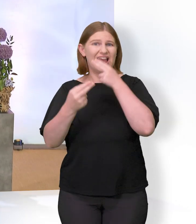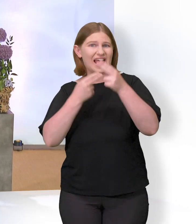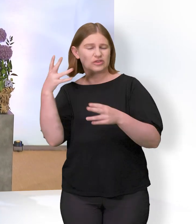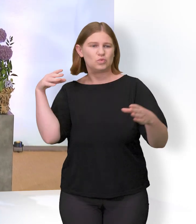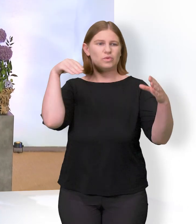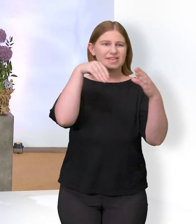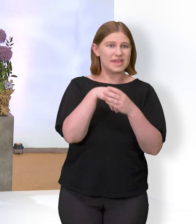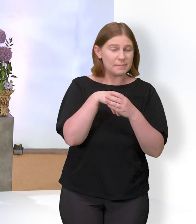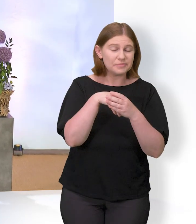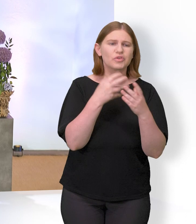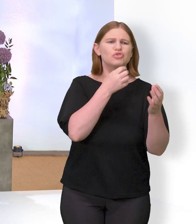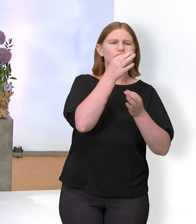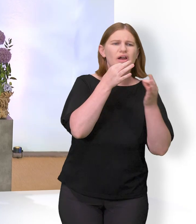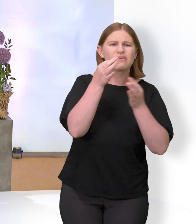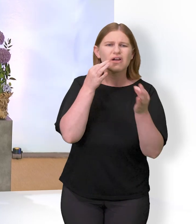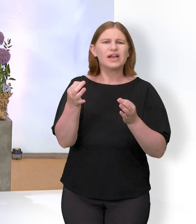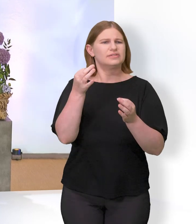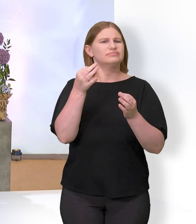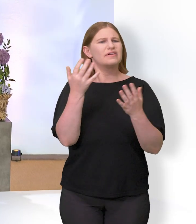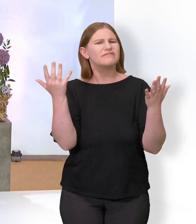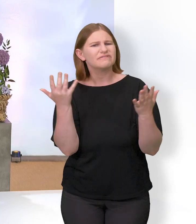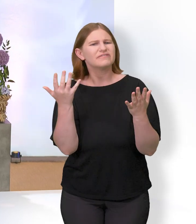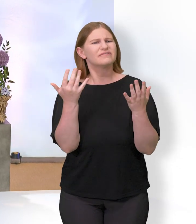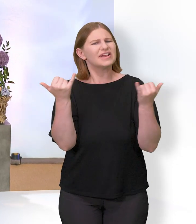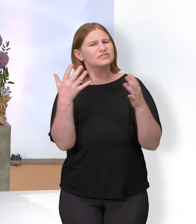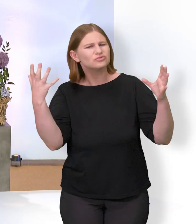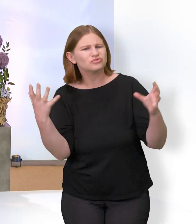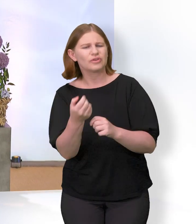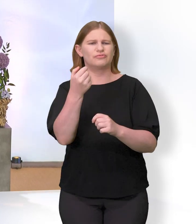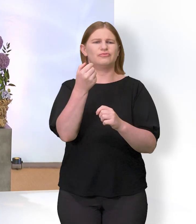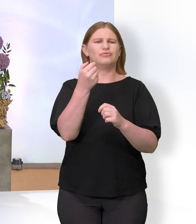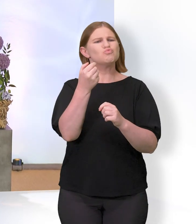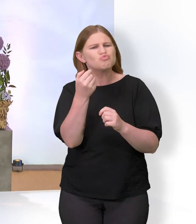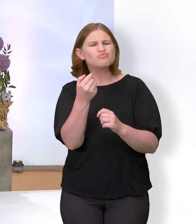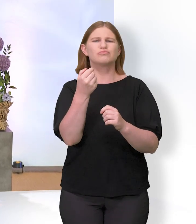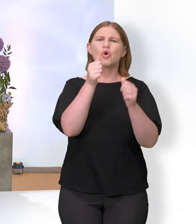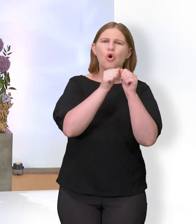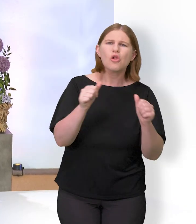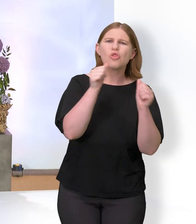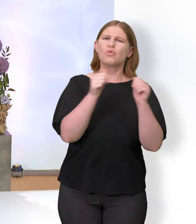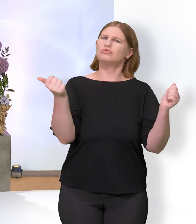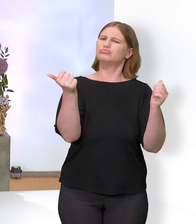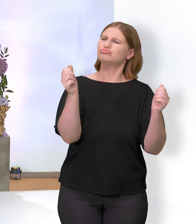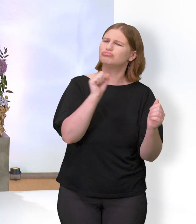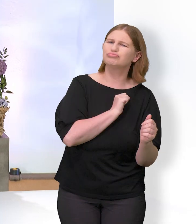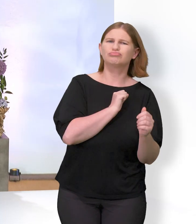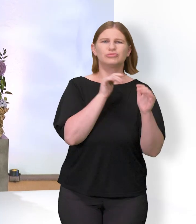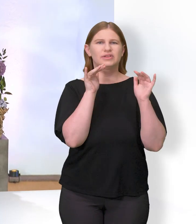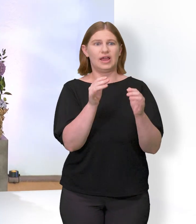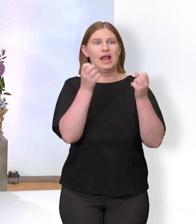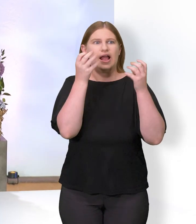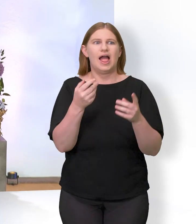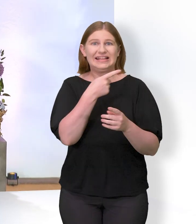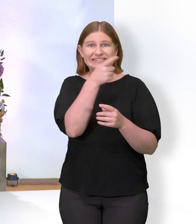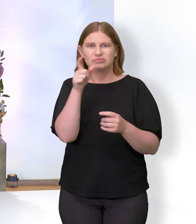Menschen positiv beeinflusst. Und das Ergebnis ist erstmal, das Thema ist sehr vielschichtig und